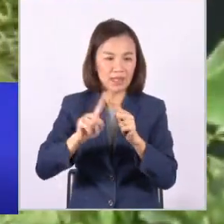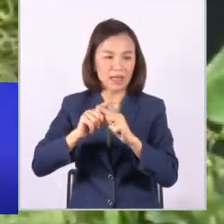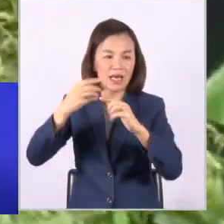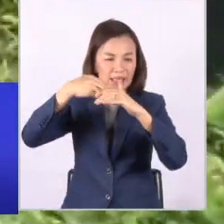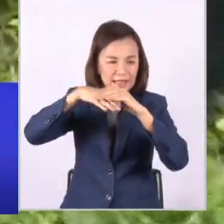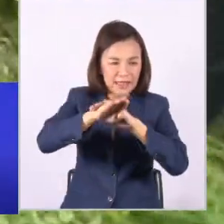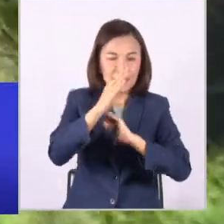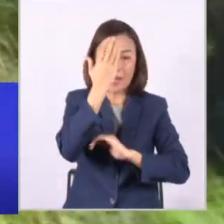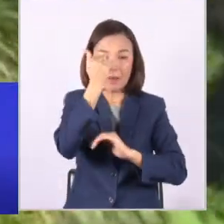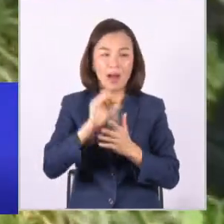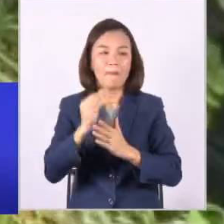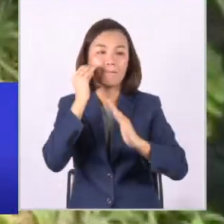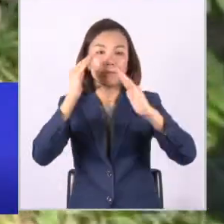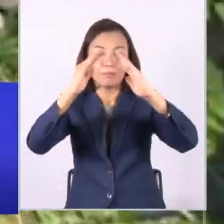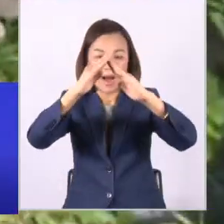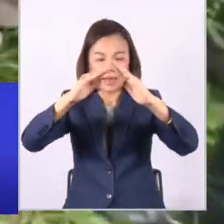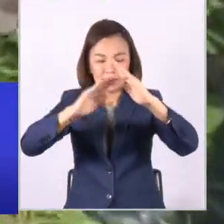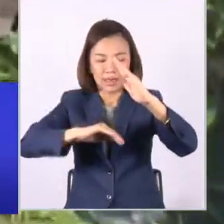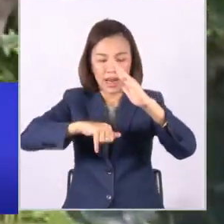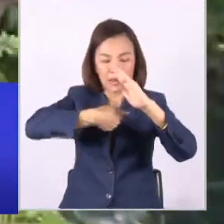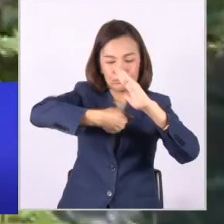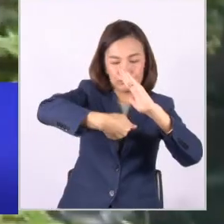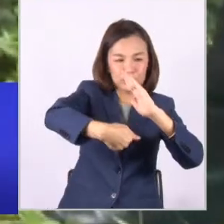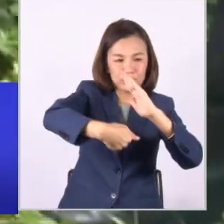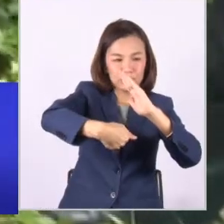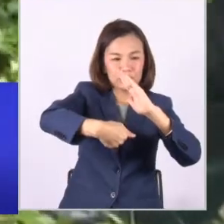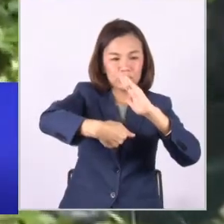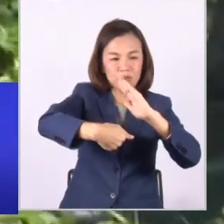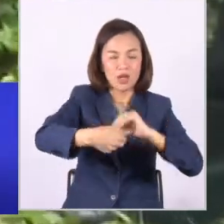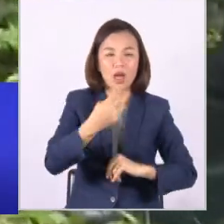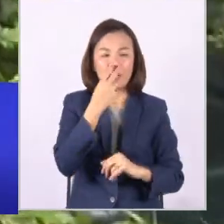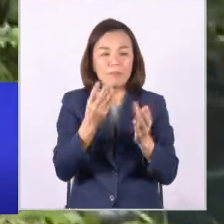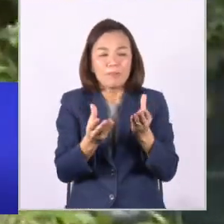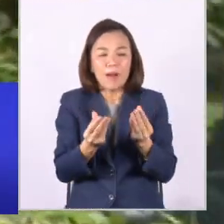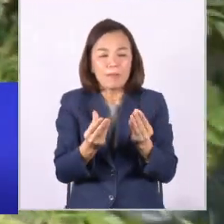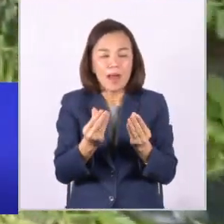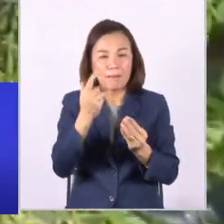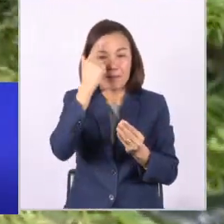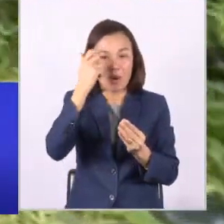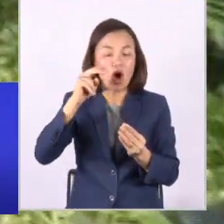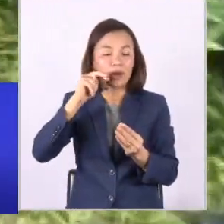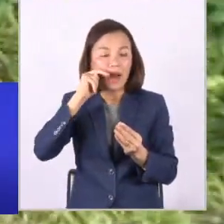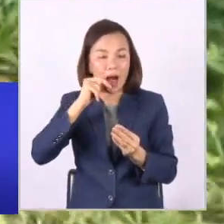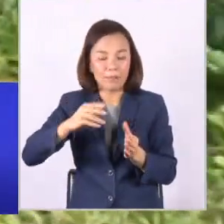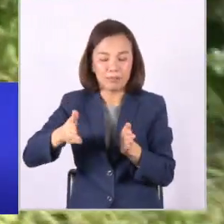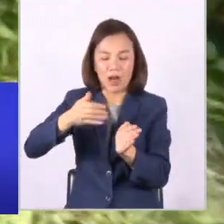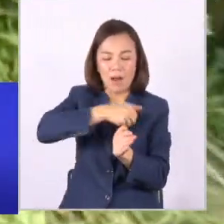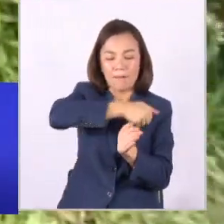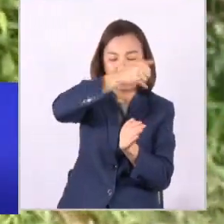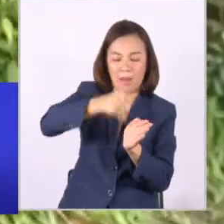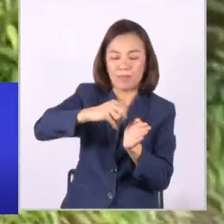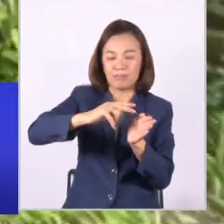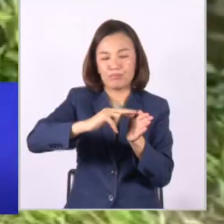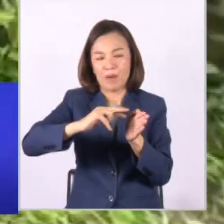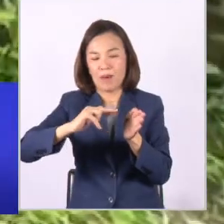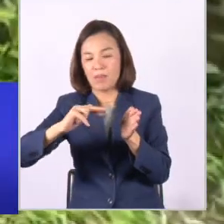กอยู่ใต้ถุนของชาวบ้านสภาพที่เจอเป็นแบบนี้ค่ะเนื้อตัวเปียกเพราะว่ากระโดดลงไปในน้ำว่ายจำใหญ่เลย